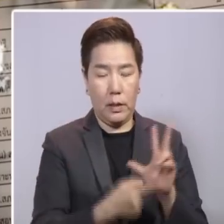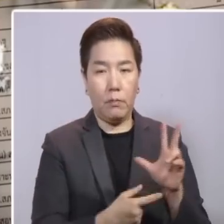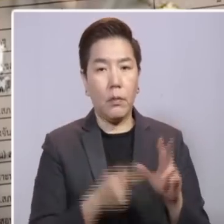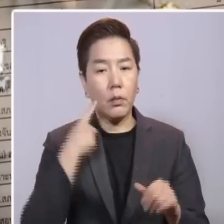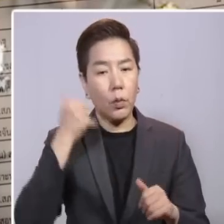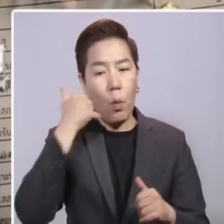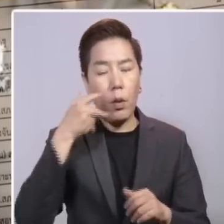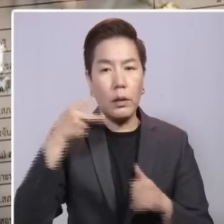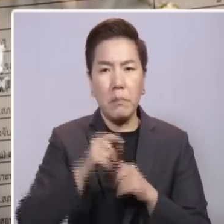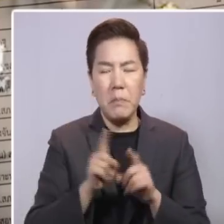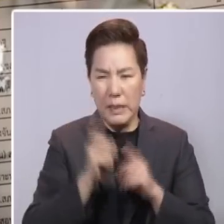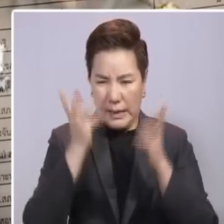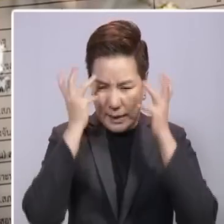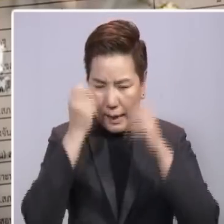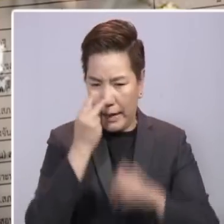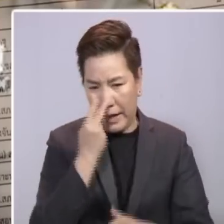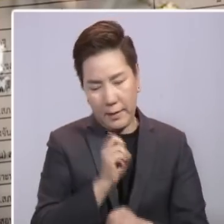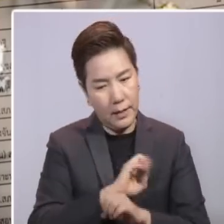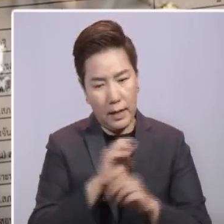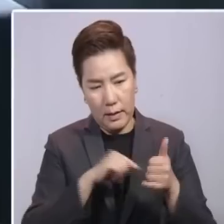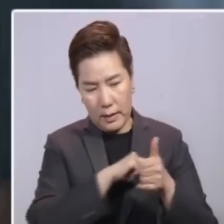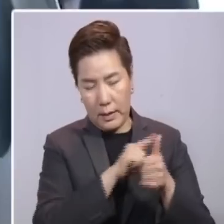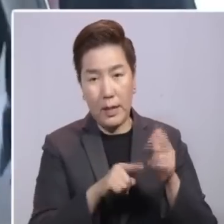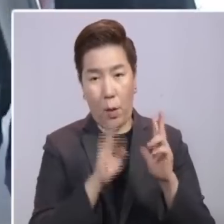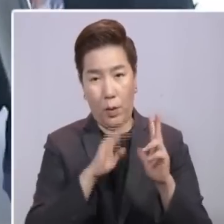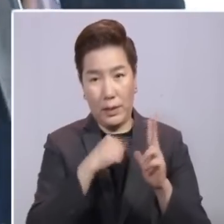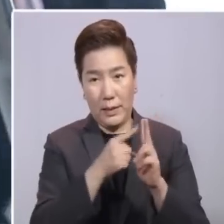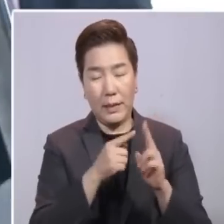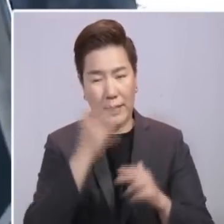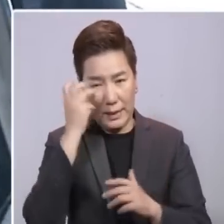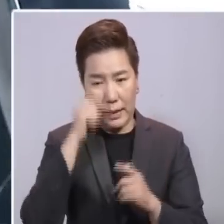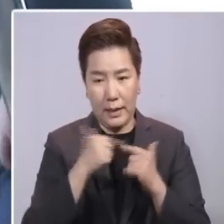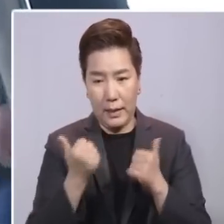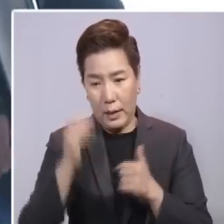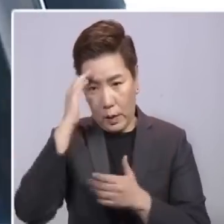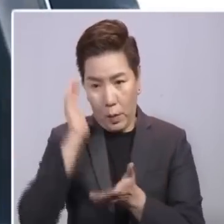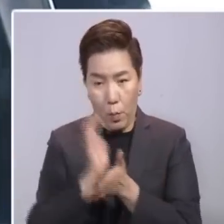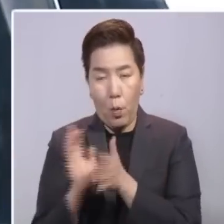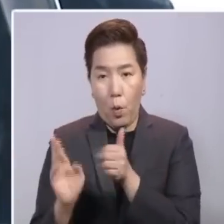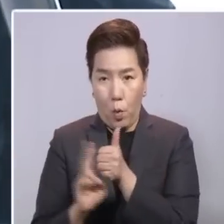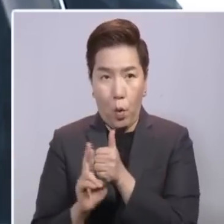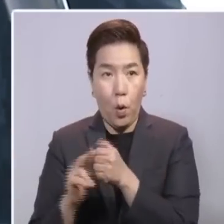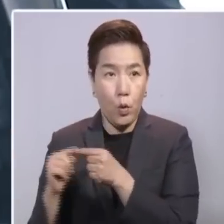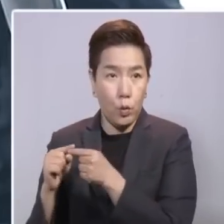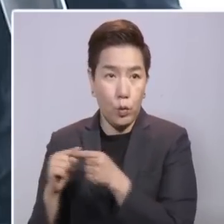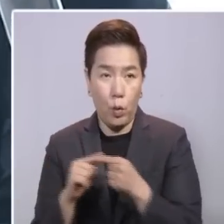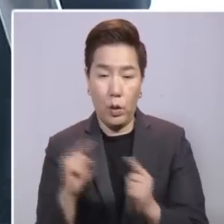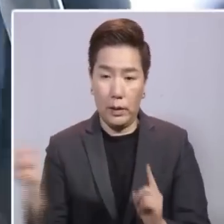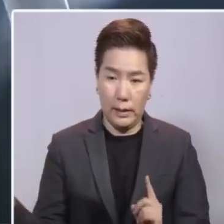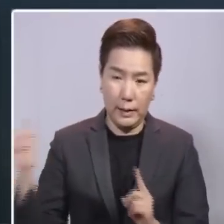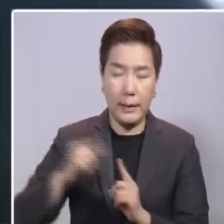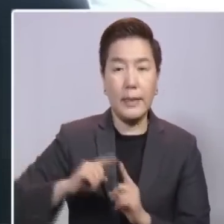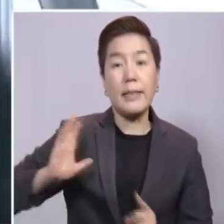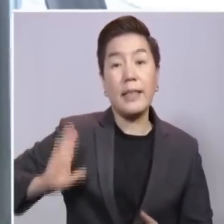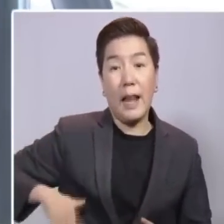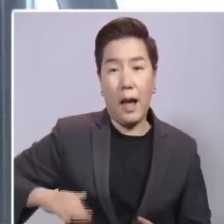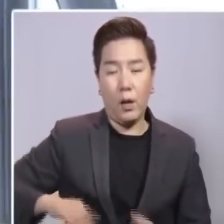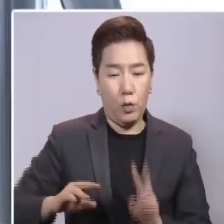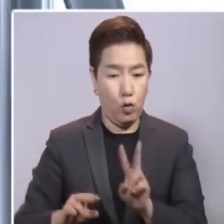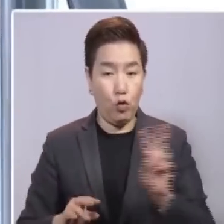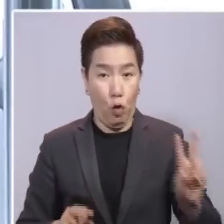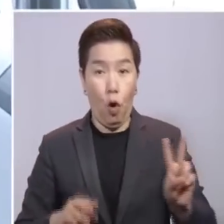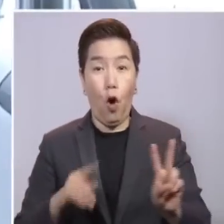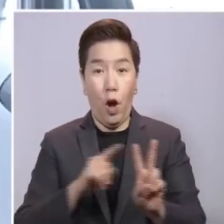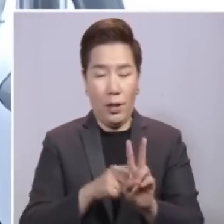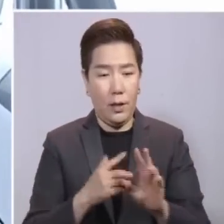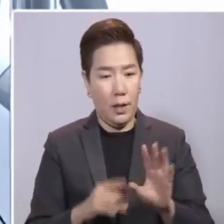นะครับอยู่ในอาการเครียดอย่างเห็นได้ชัดขณะที่บิ๊กโจ๊กนะครับวันนี้เดินทางต่อมาเนี่ยนะฮะมาทีหลังผู้ต้องหาด้วยมาแถ